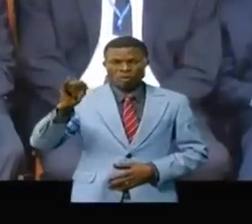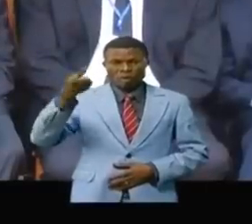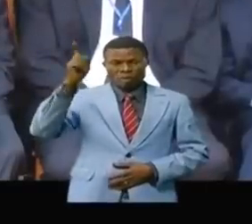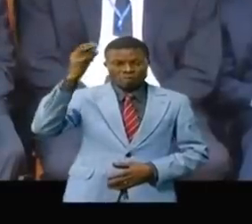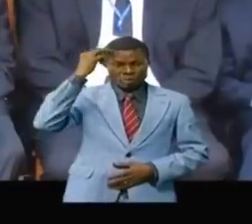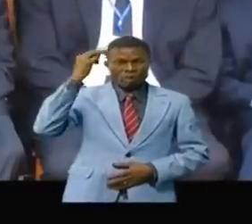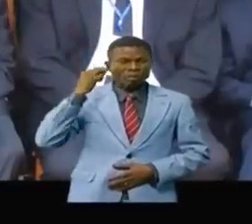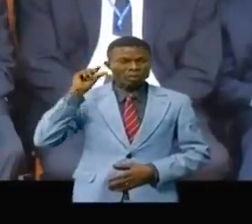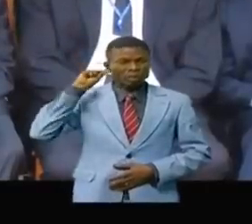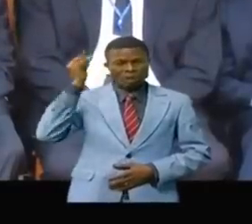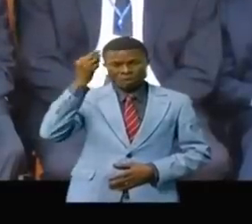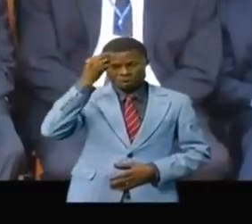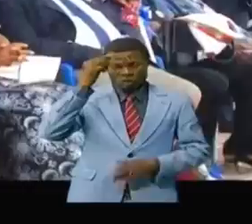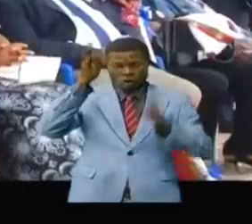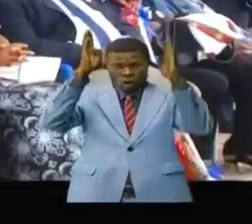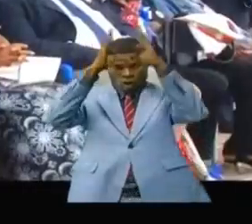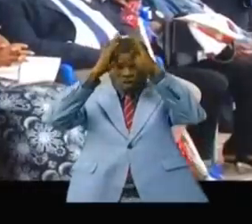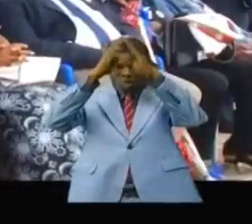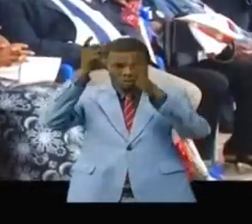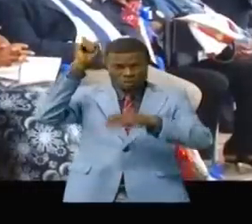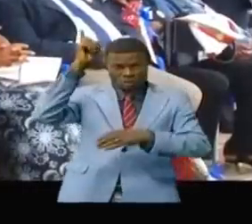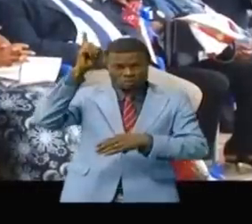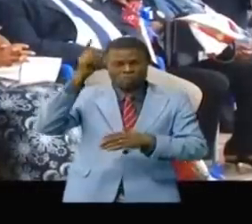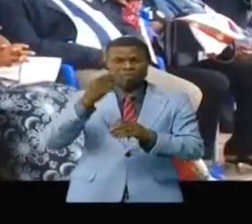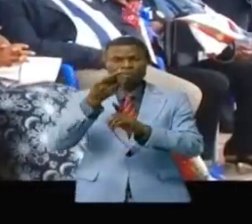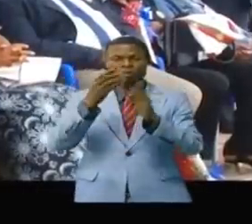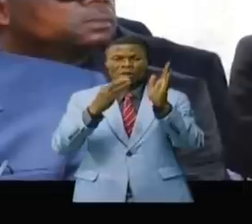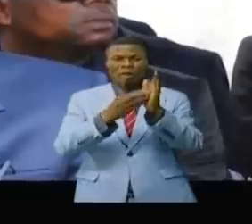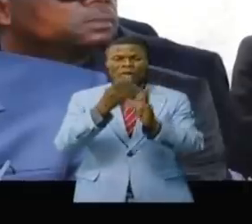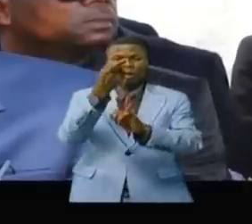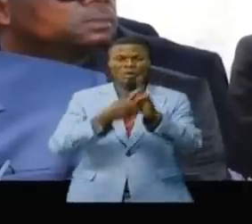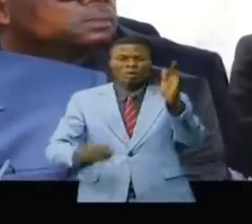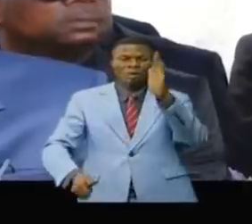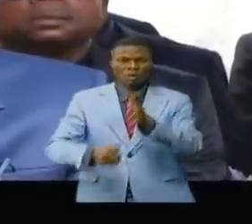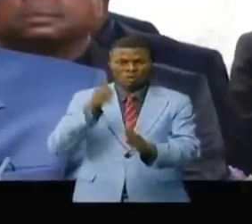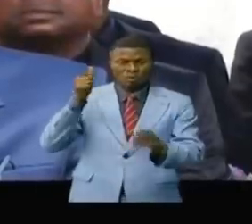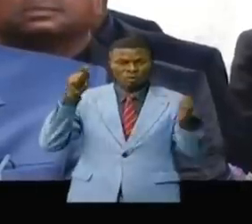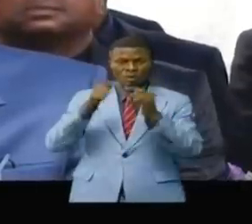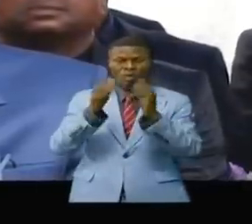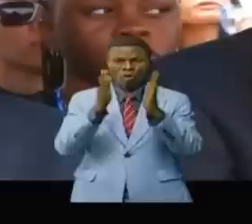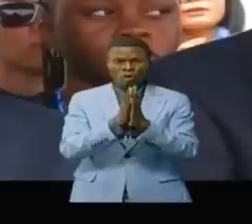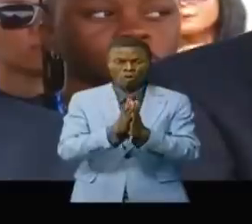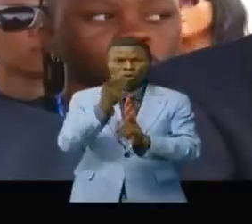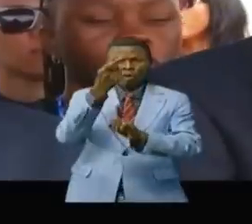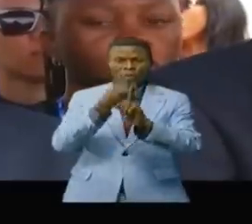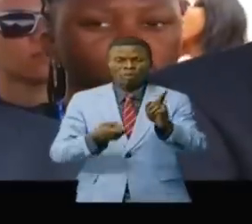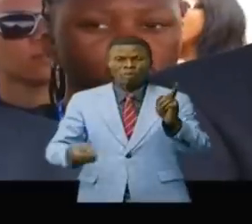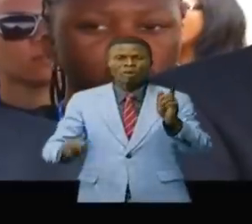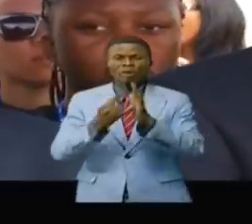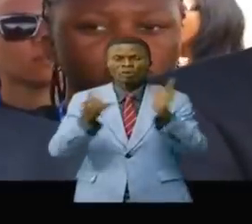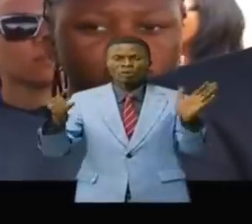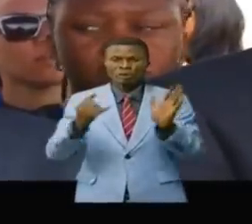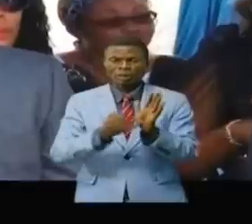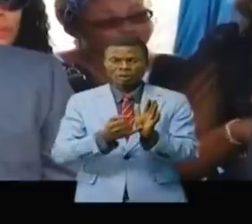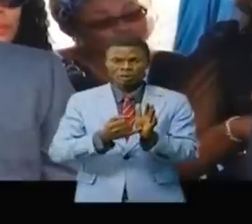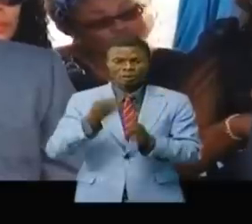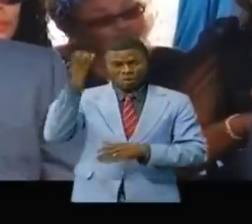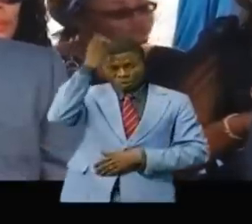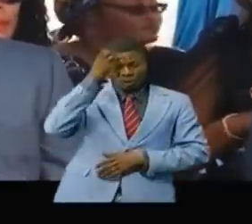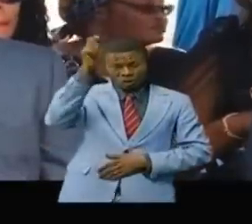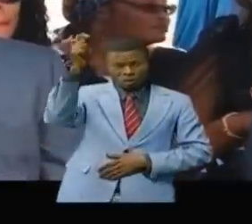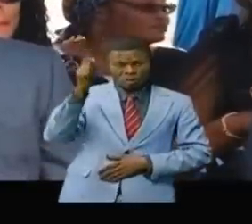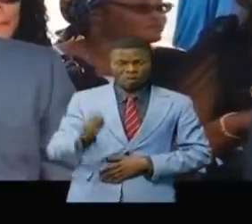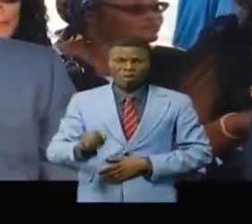ministre du gouvernement Mobutu de novembre 1965 à octobre 1966, feu le général